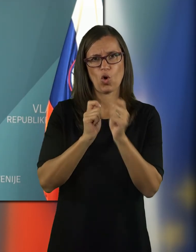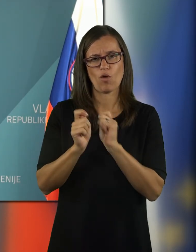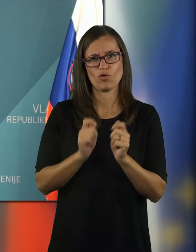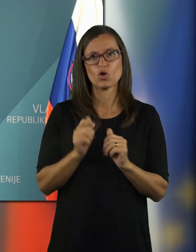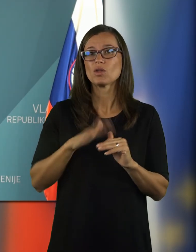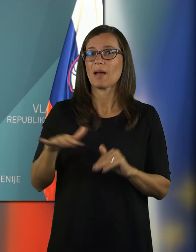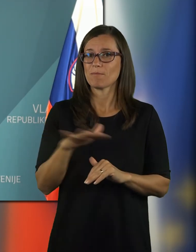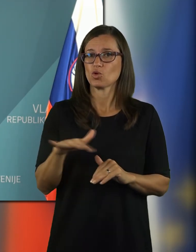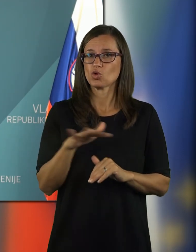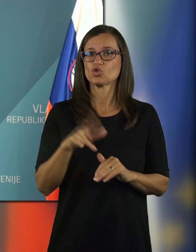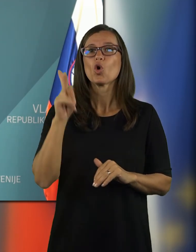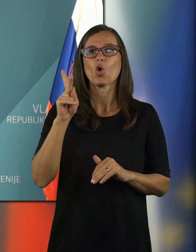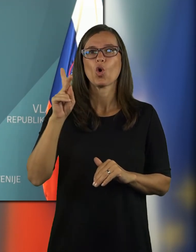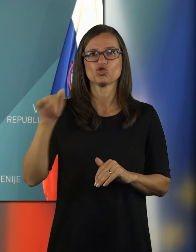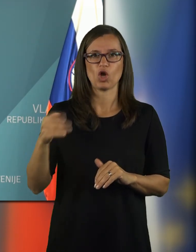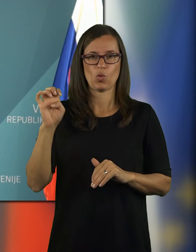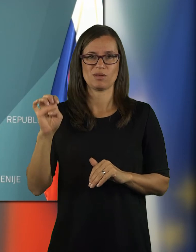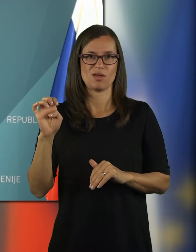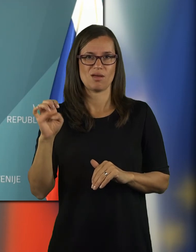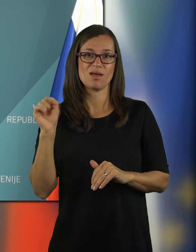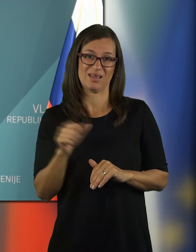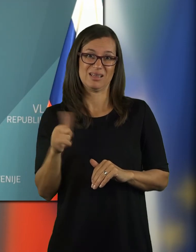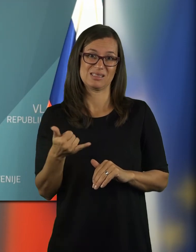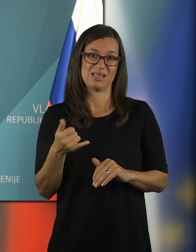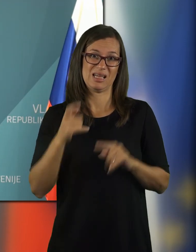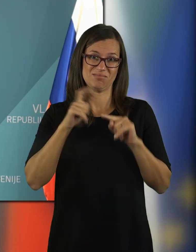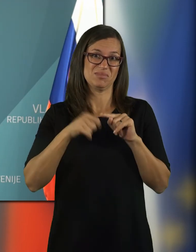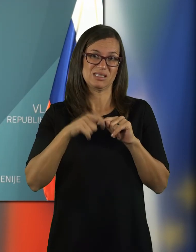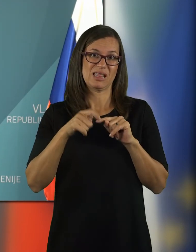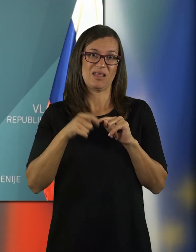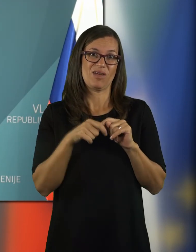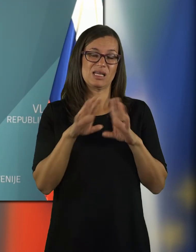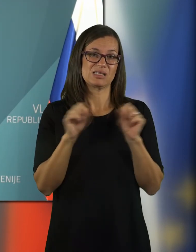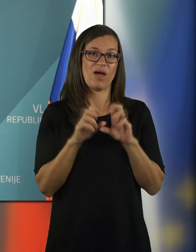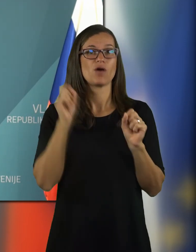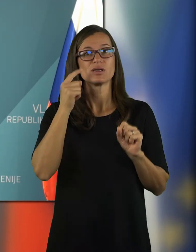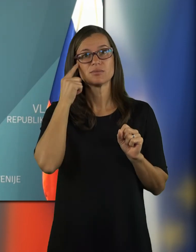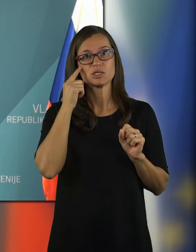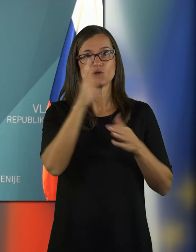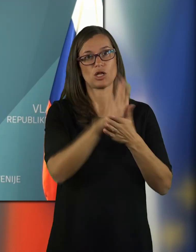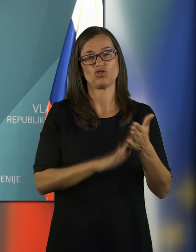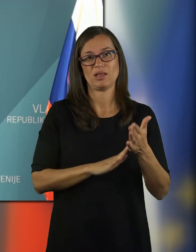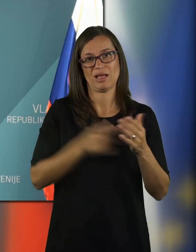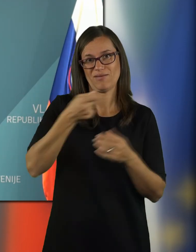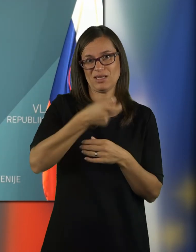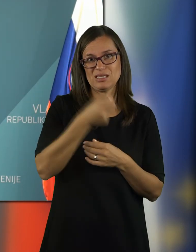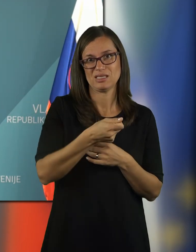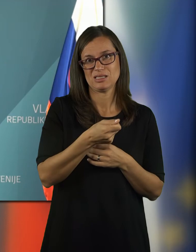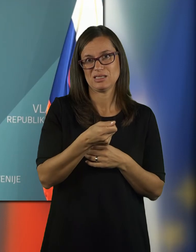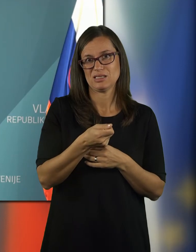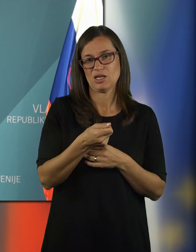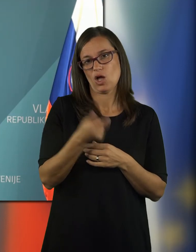na področju Kočevja, ker se zadeve izvajajo v smislu začetka investicije